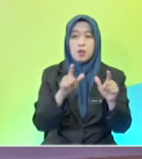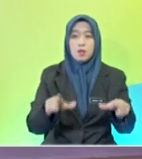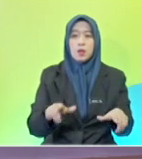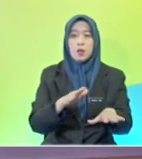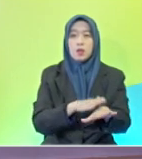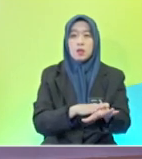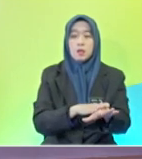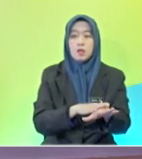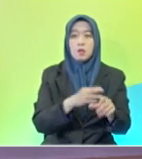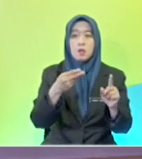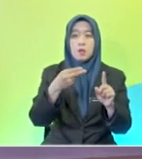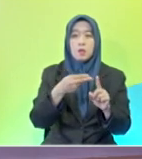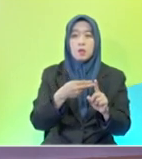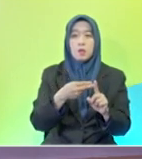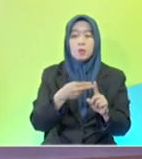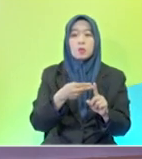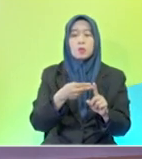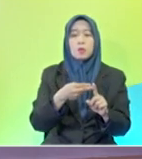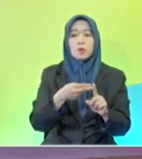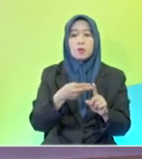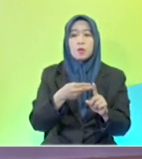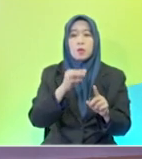atas huruf mim yang bertanda mati.